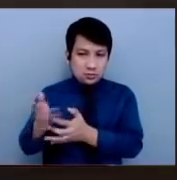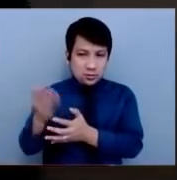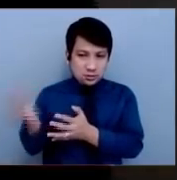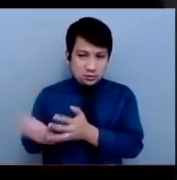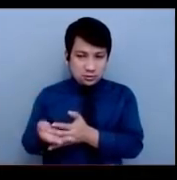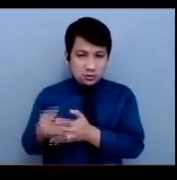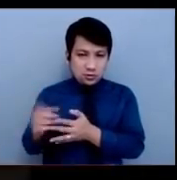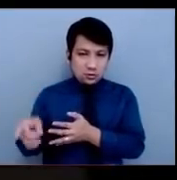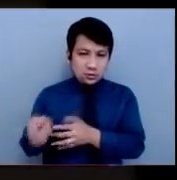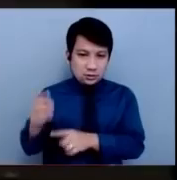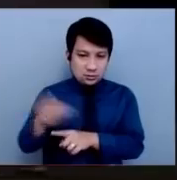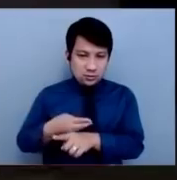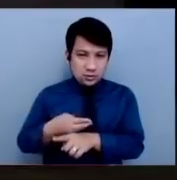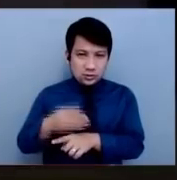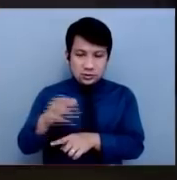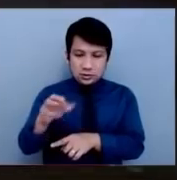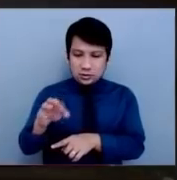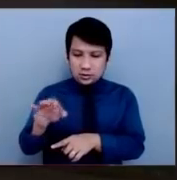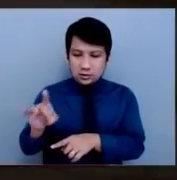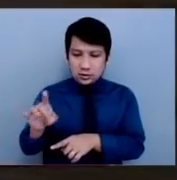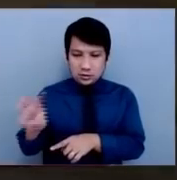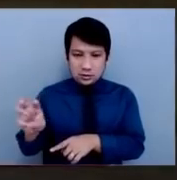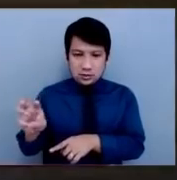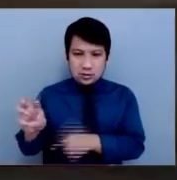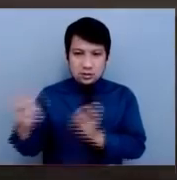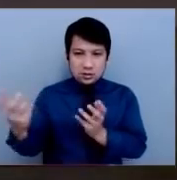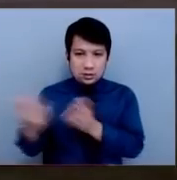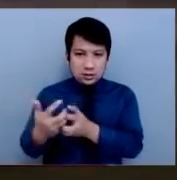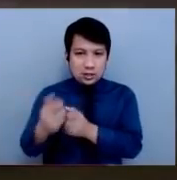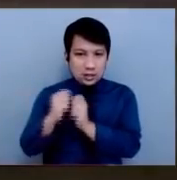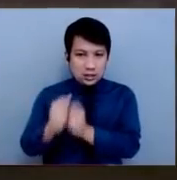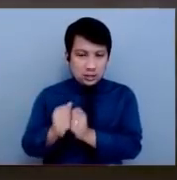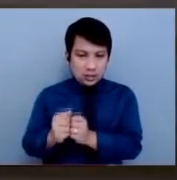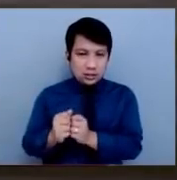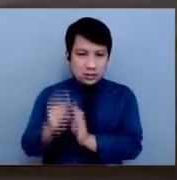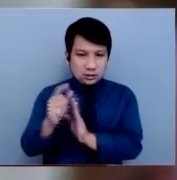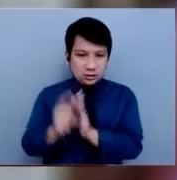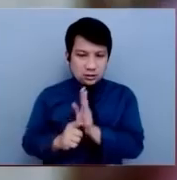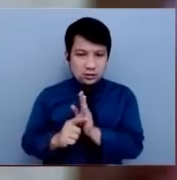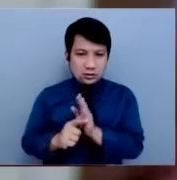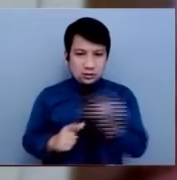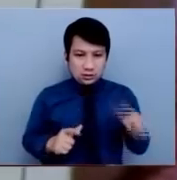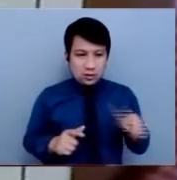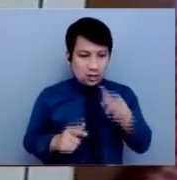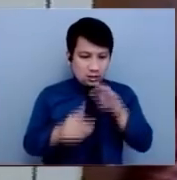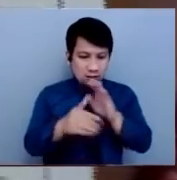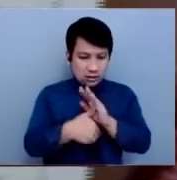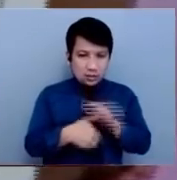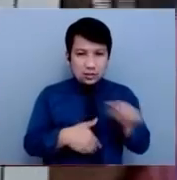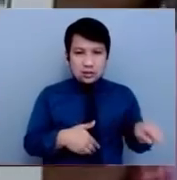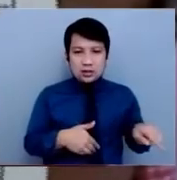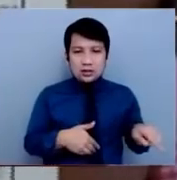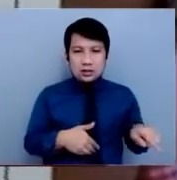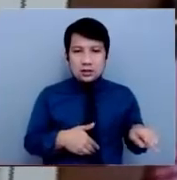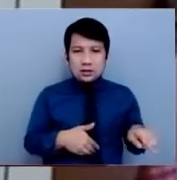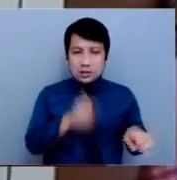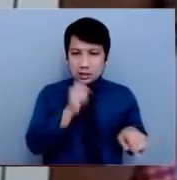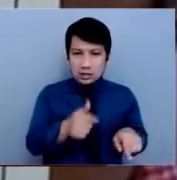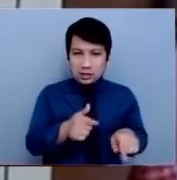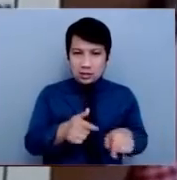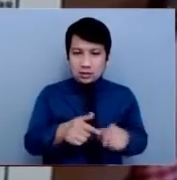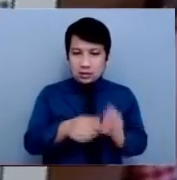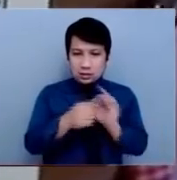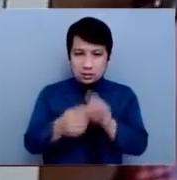ay March 1986, saklaw na ito nung batas. Pero ang sabi ng COMELEC, bagamat ito ay nag-take effect